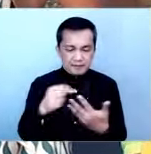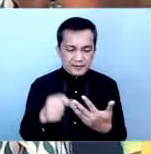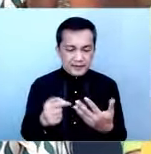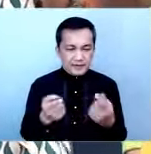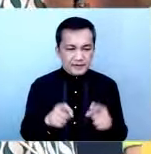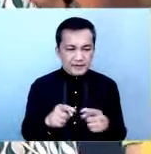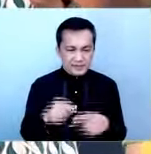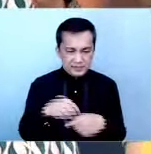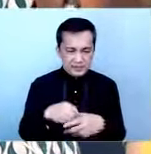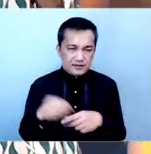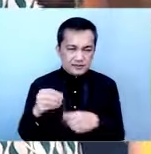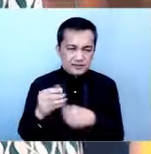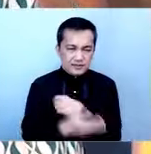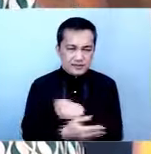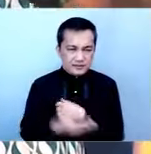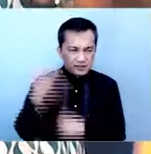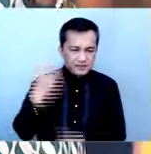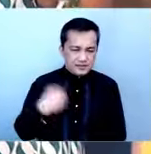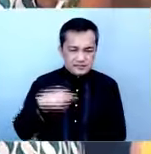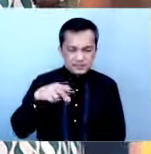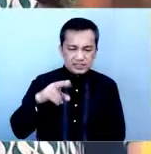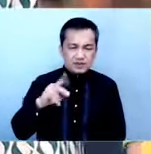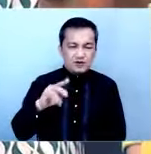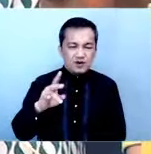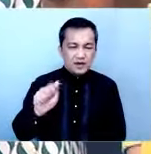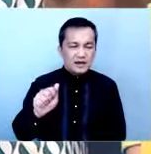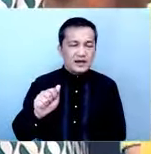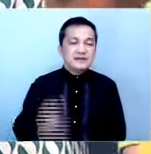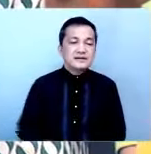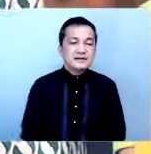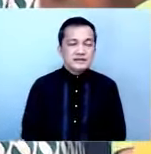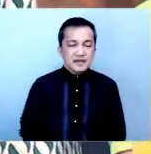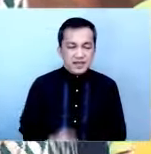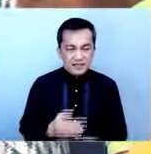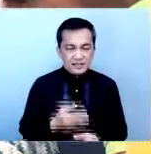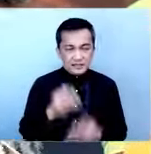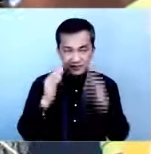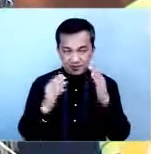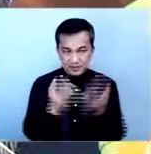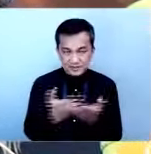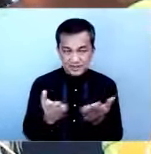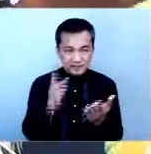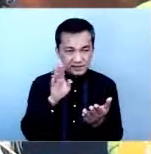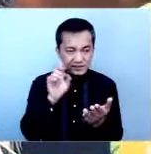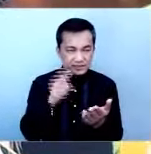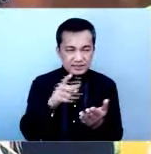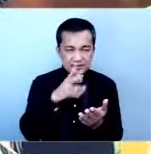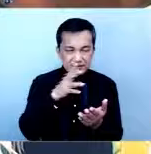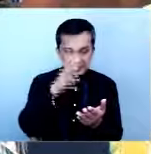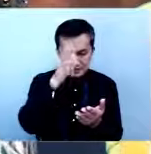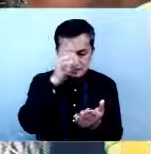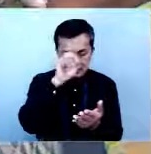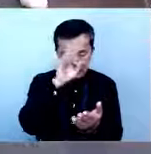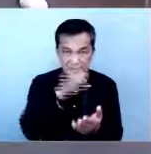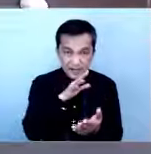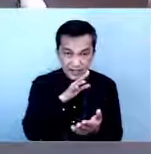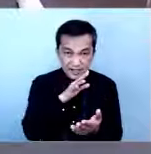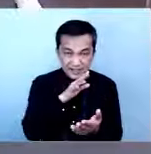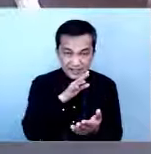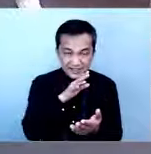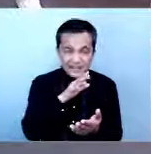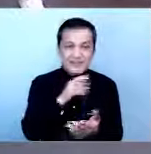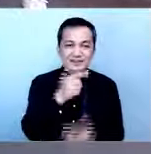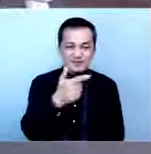labas ng bansa. Ako po, si Titi Roa Puno. Yan naman sa imbati namin sa inyo, mga ate, kuya, nanay, tatay, lolo at lola.